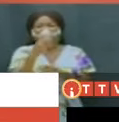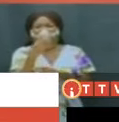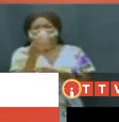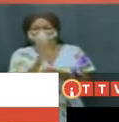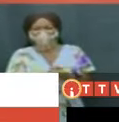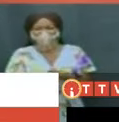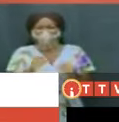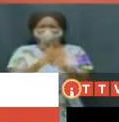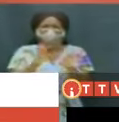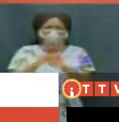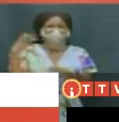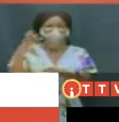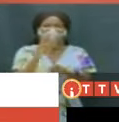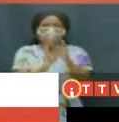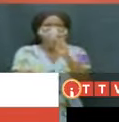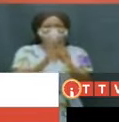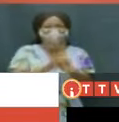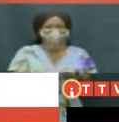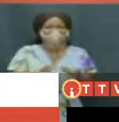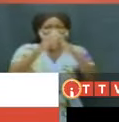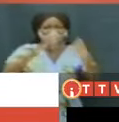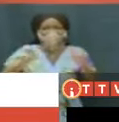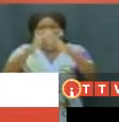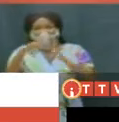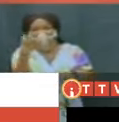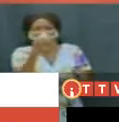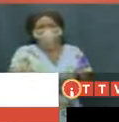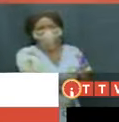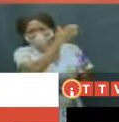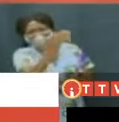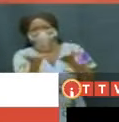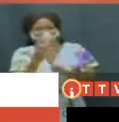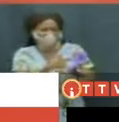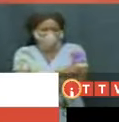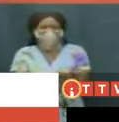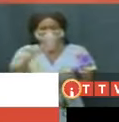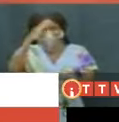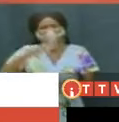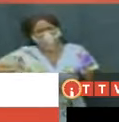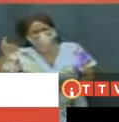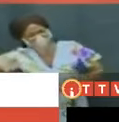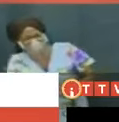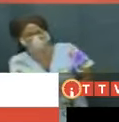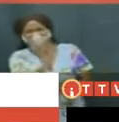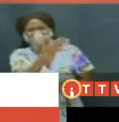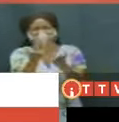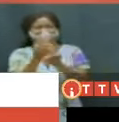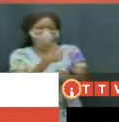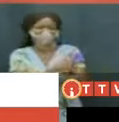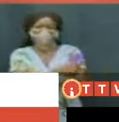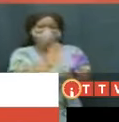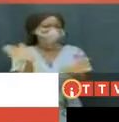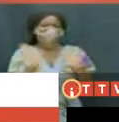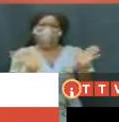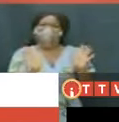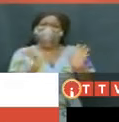khomo kukapolisi kuma munthu aliyense apange ganizo lake ine ndikalandira kapena